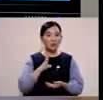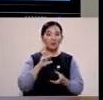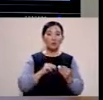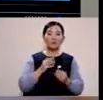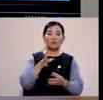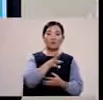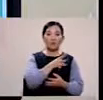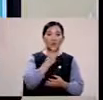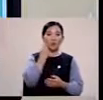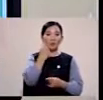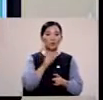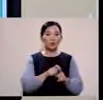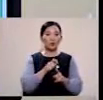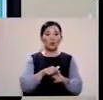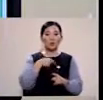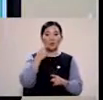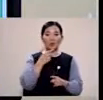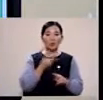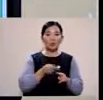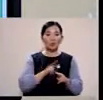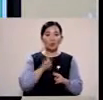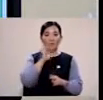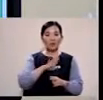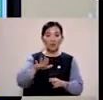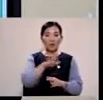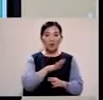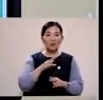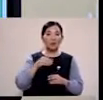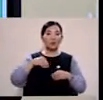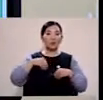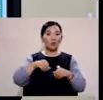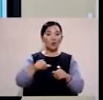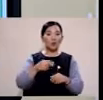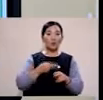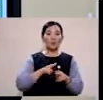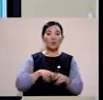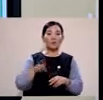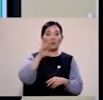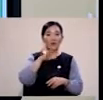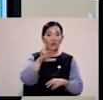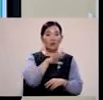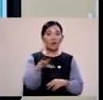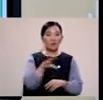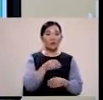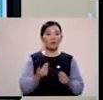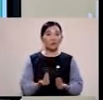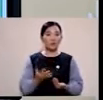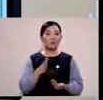topdik. Bir so'z bilan aytganda, shu vatan tuproqlarida, shu vatan sarhadlarida